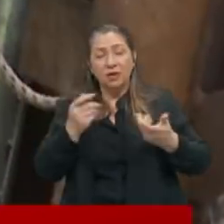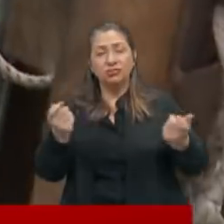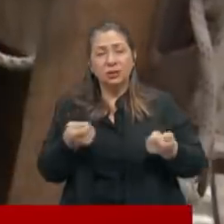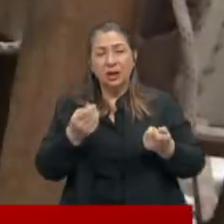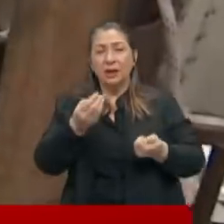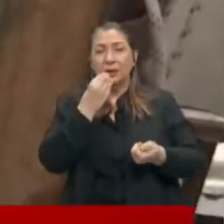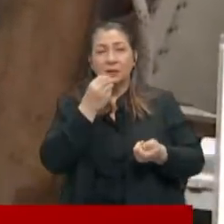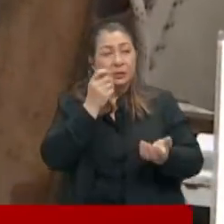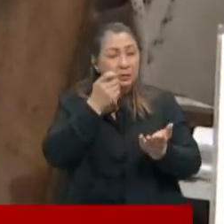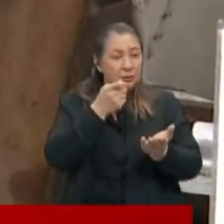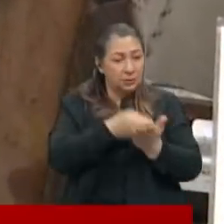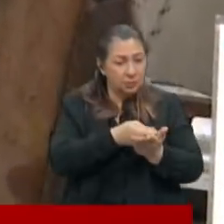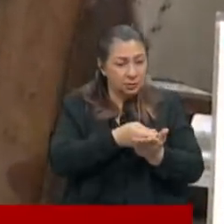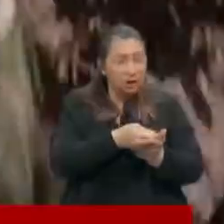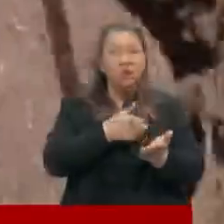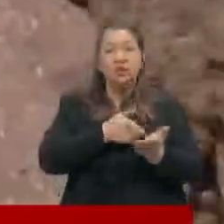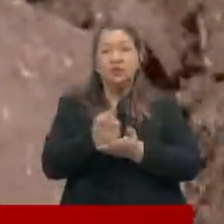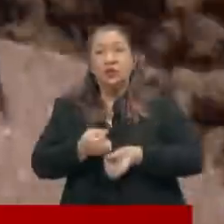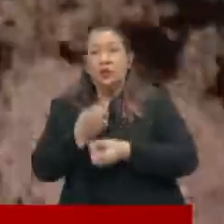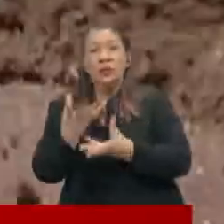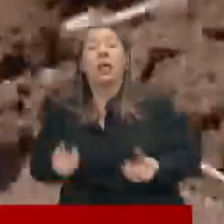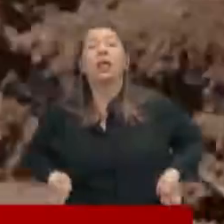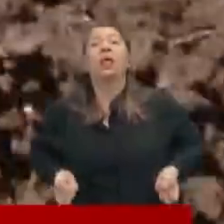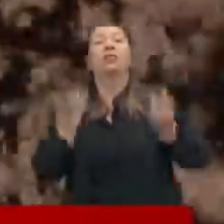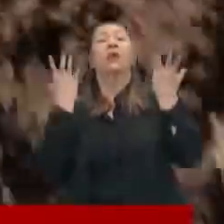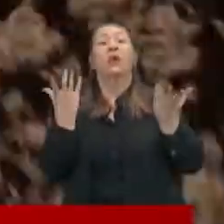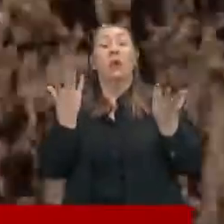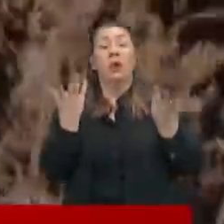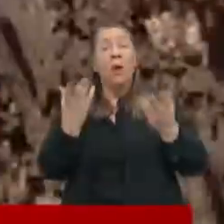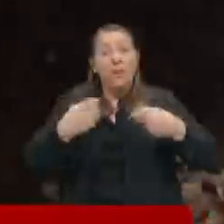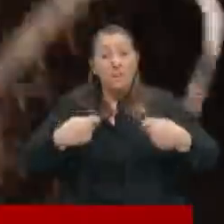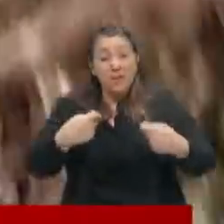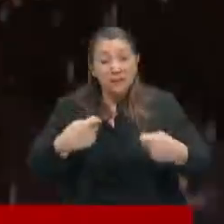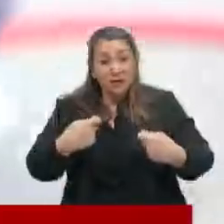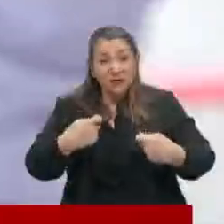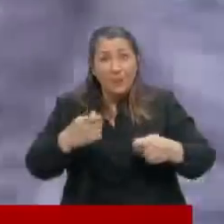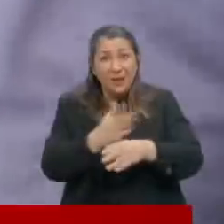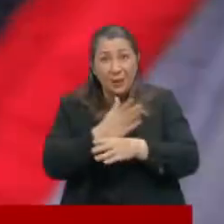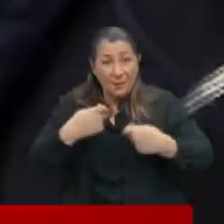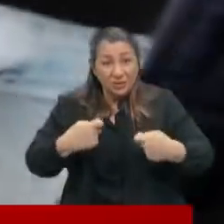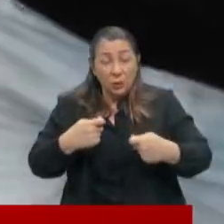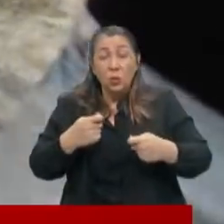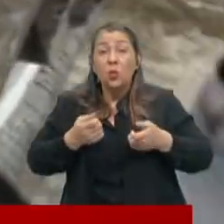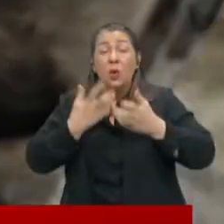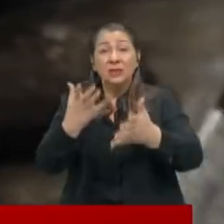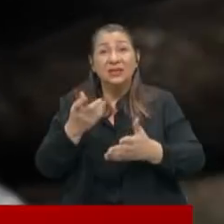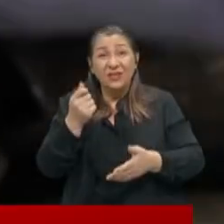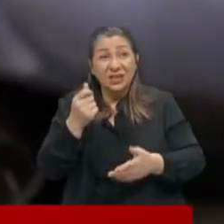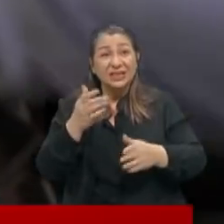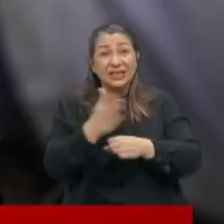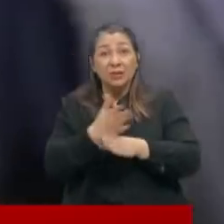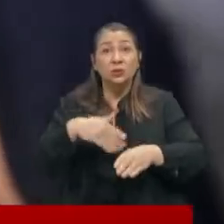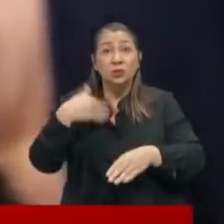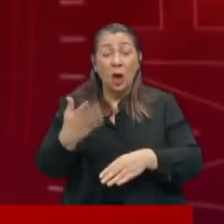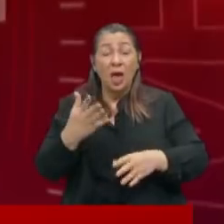çalışan gıdayı satın almaya, çiftçi üretmeye yetiştiremiyor. Girdi maliyetlerindeki yükseliş üretici fiyatlarında sebzeden sonra